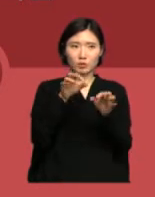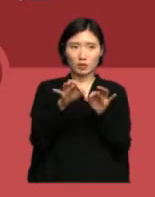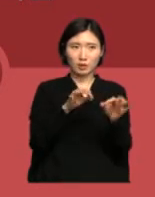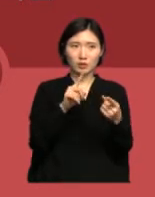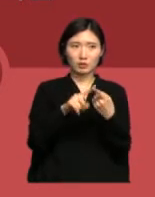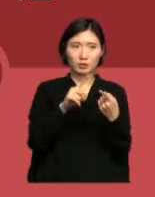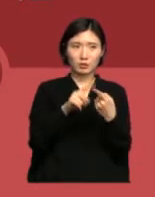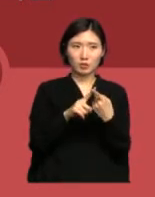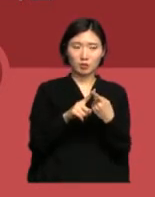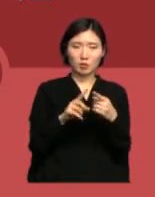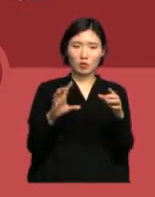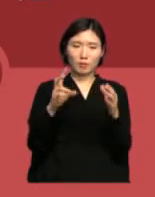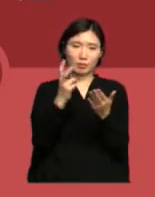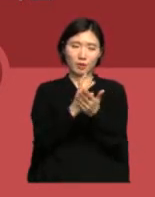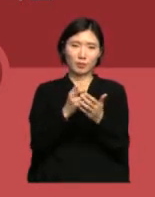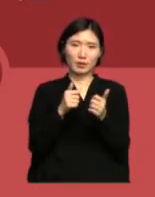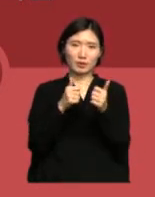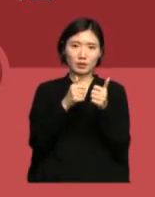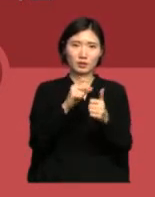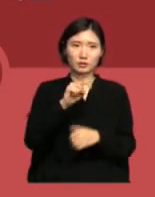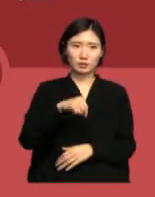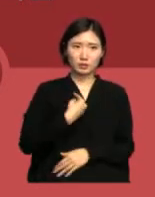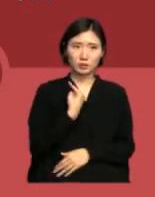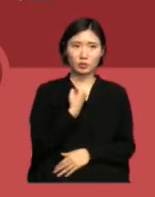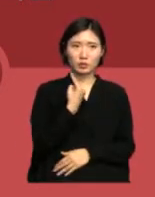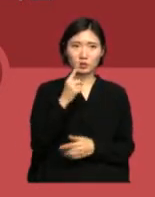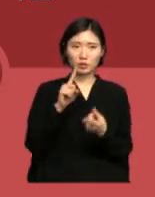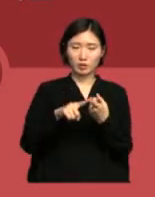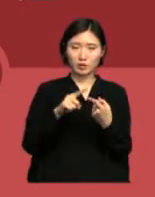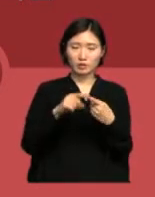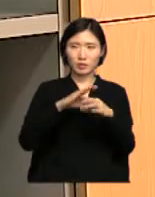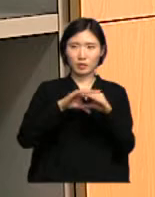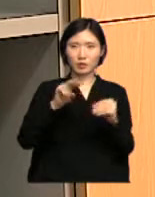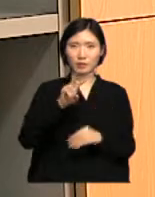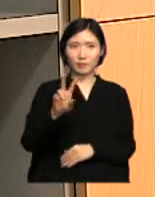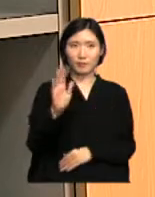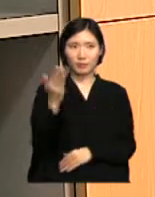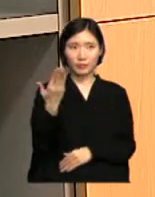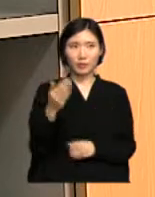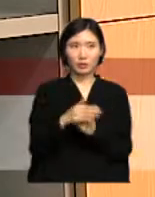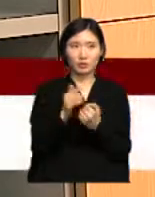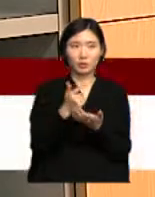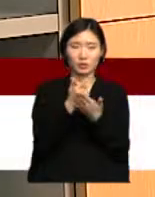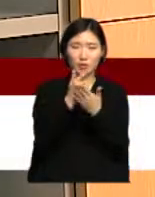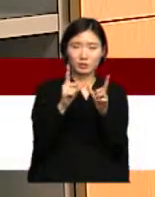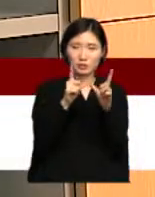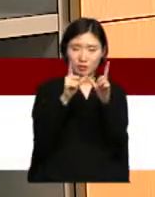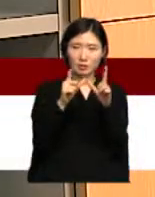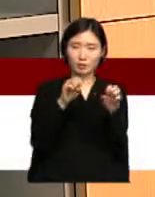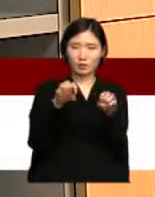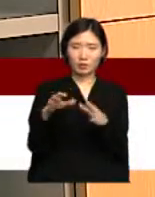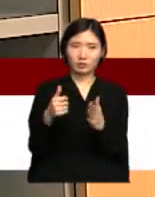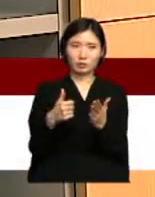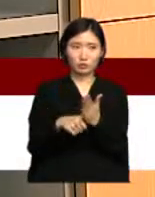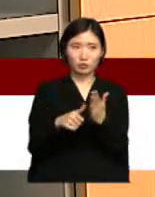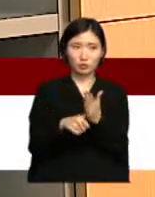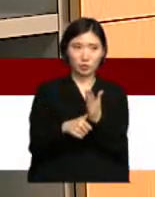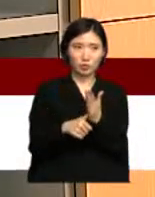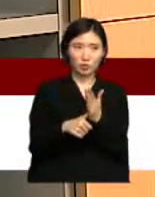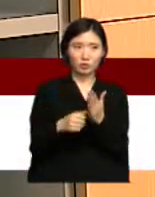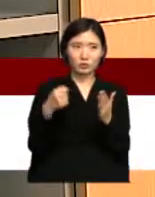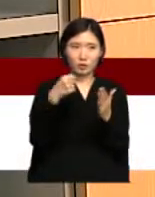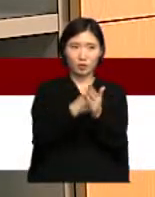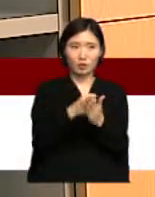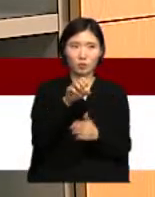폐기물 관리법에 따라 자체적으로 음식물 쓰레기를 처리해야 하는 것입니다. 노원구 생활 폐기물로 지정된 음식물 쓰레기만 치워야